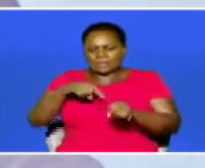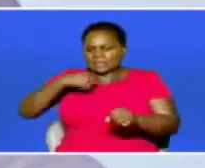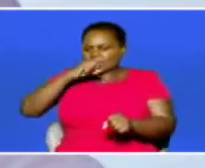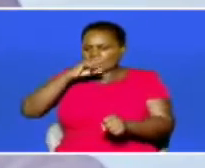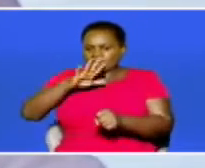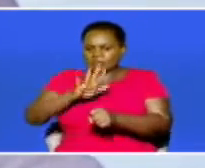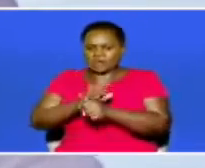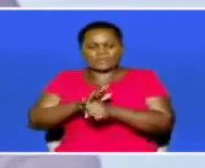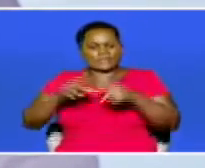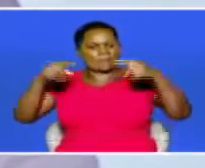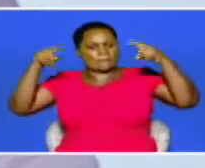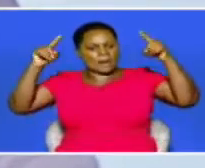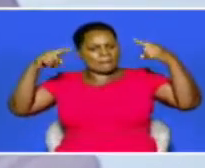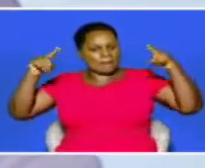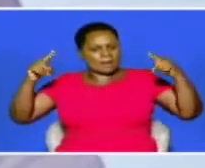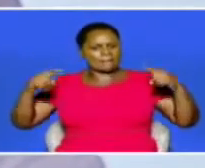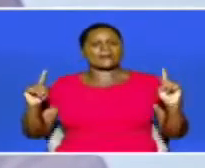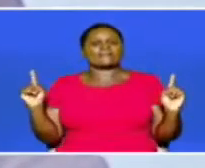we are bound to succeed.